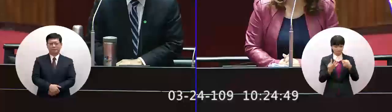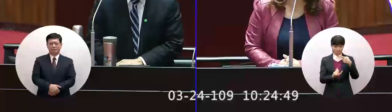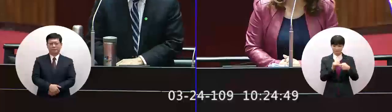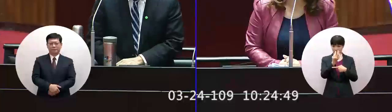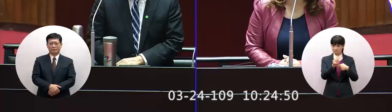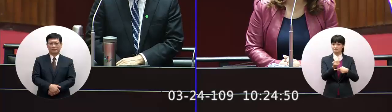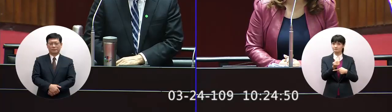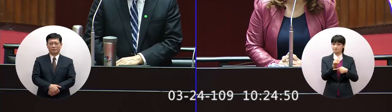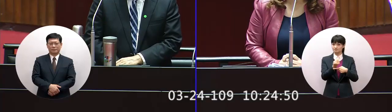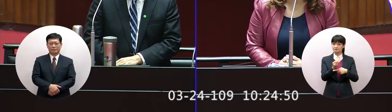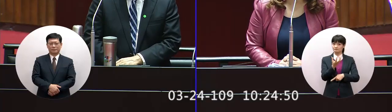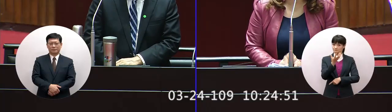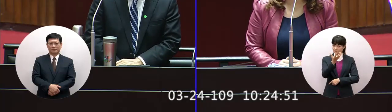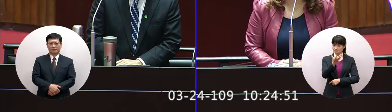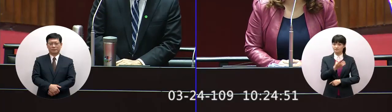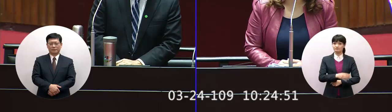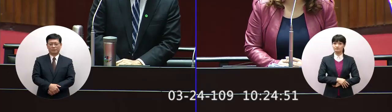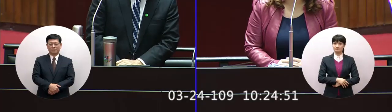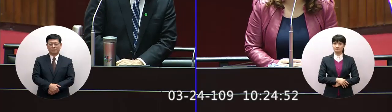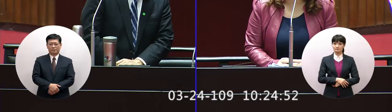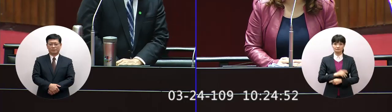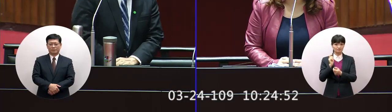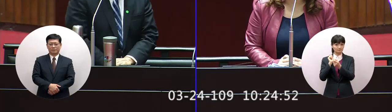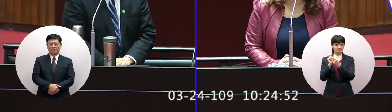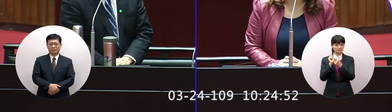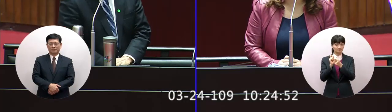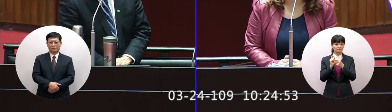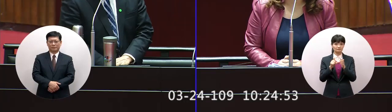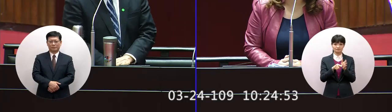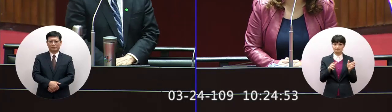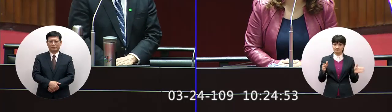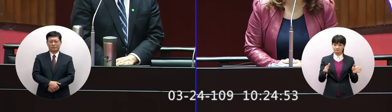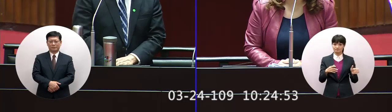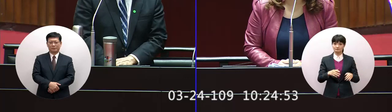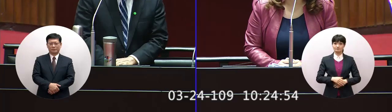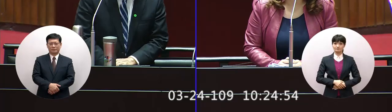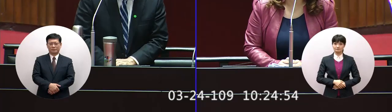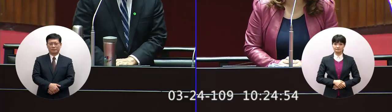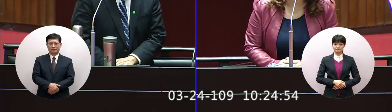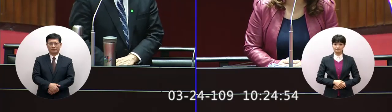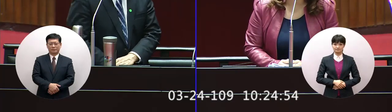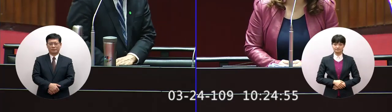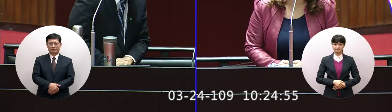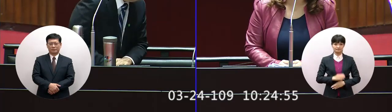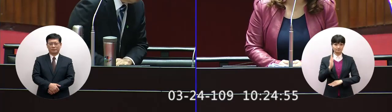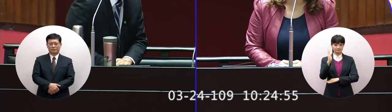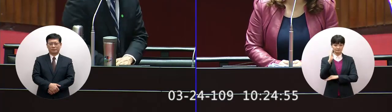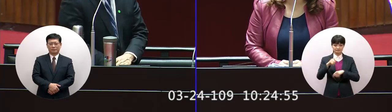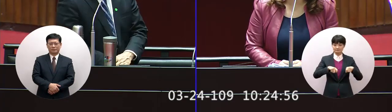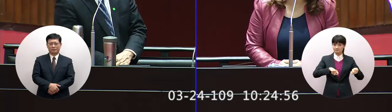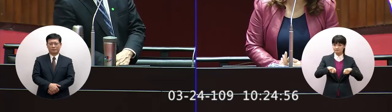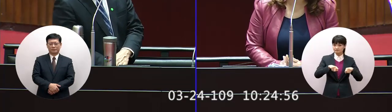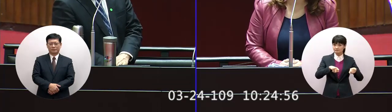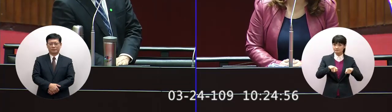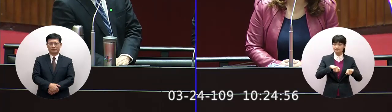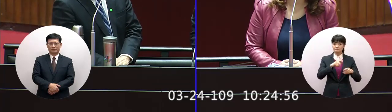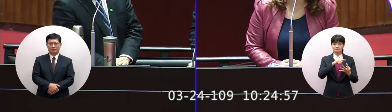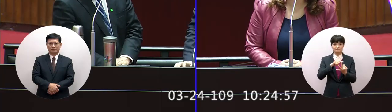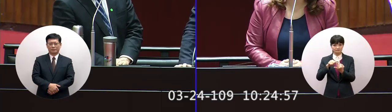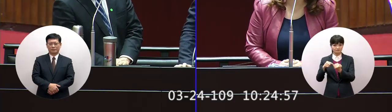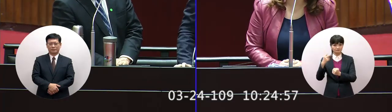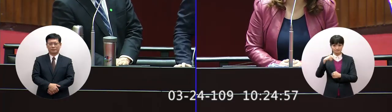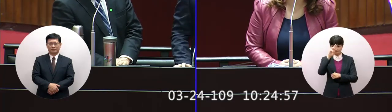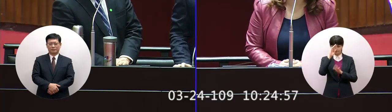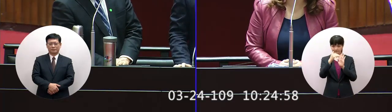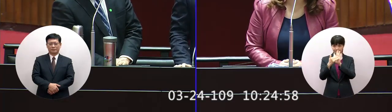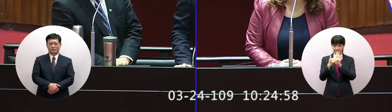比例。所以便就是说，这段期间我们行政团队所有的这个政策也好，各个防疫的